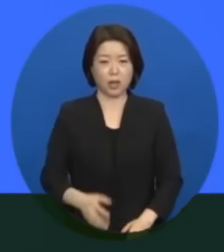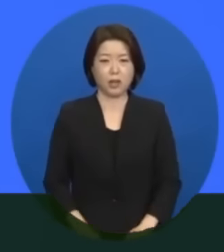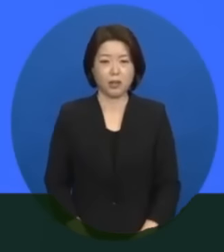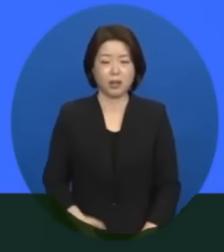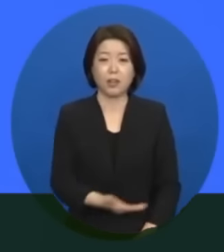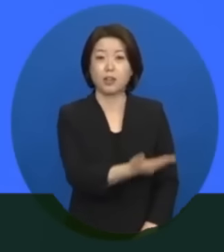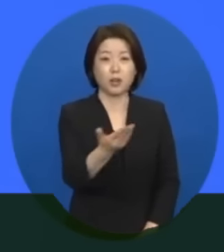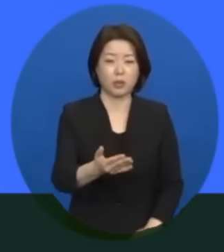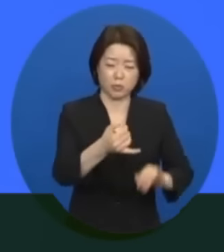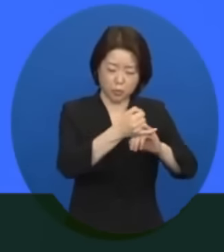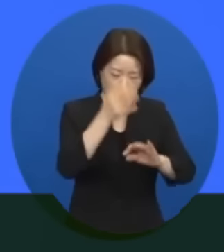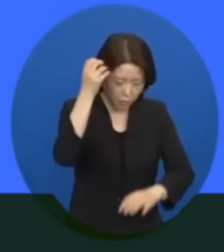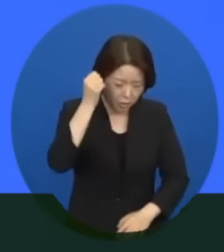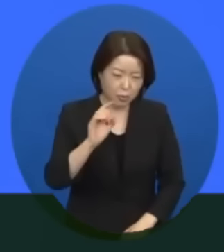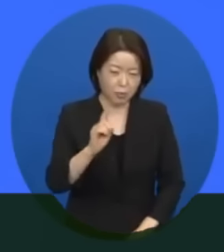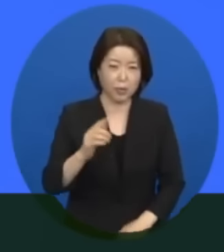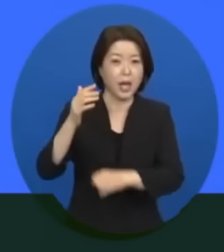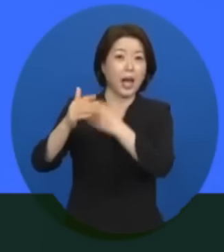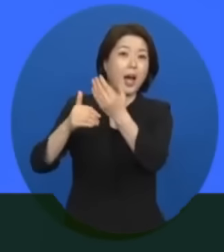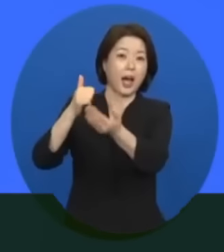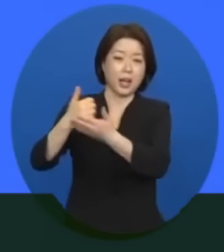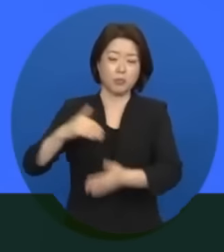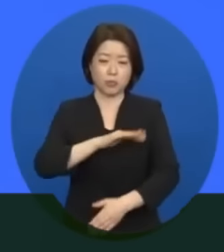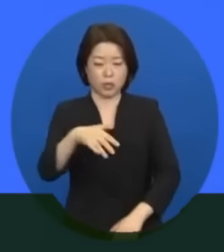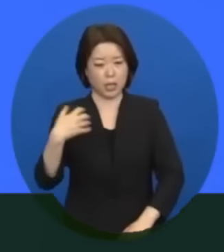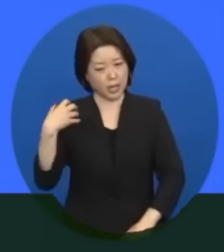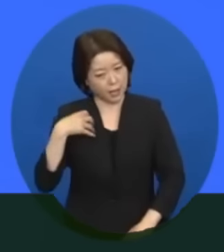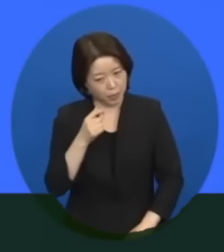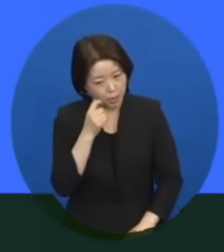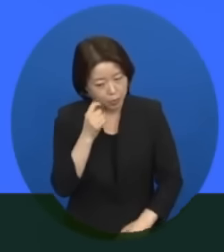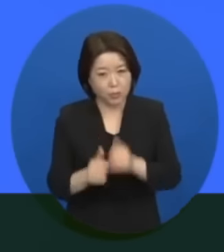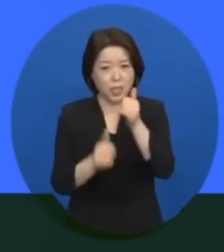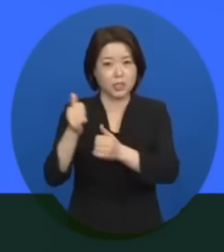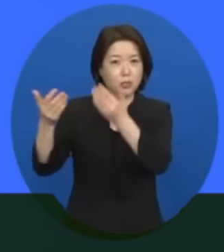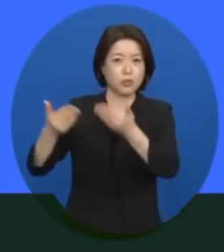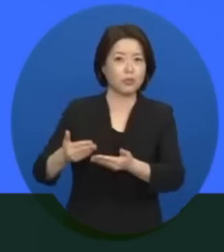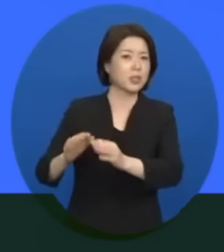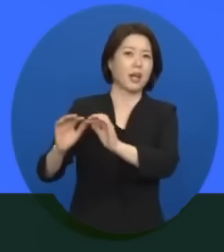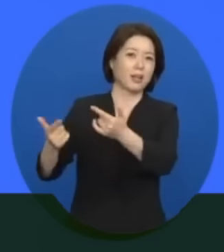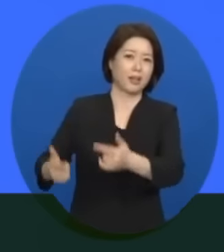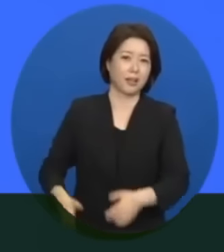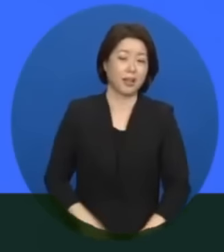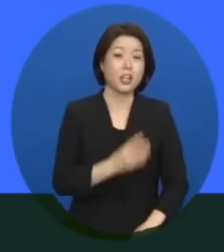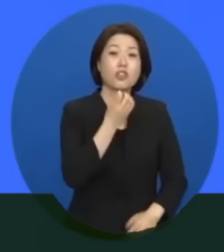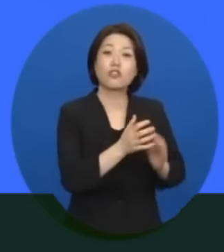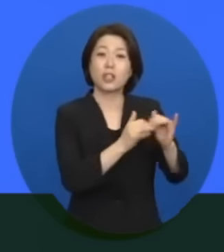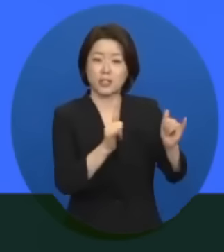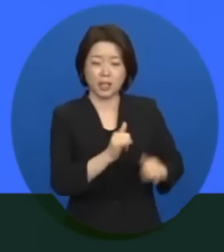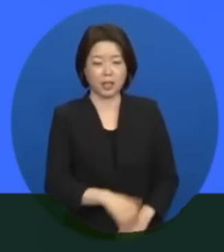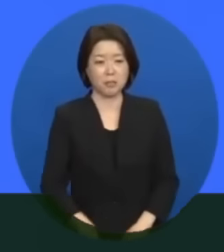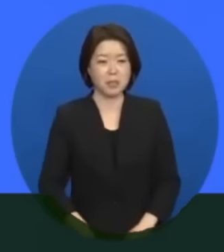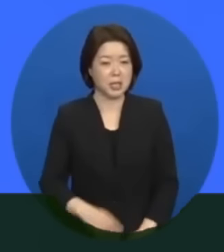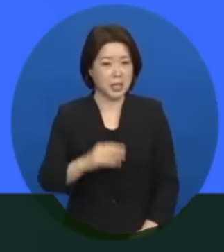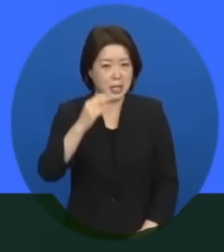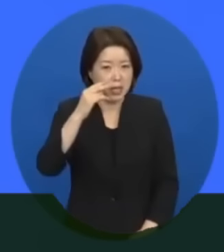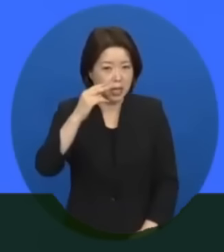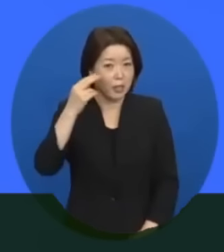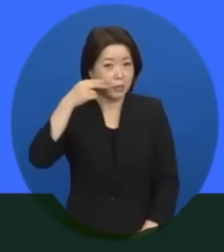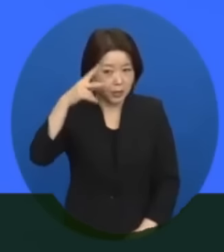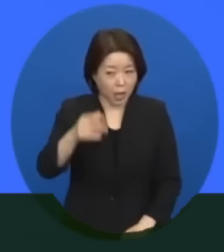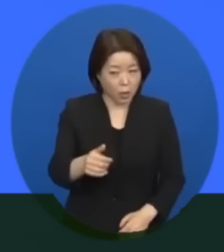기억하셔야 돼요 하나님은요 우리에게 감당치 못할 심을 주신 분이 아닙니다 유대인들이 사을 죽이려하자